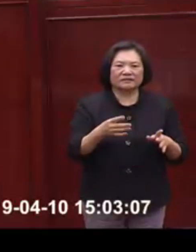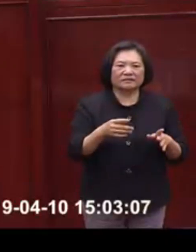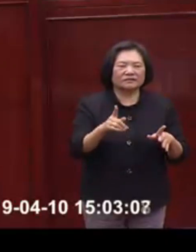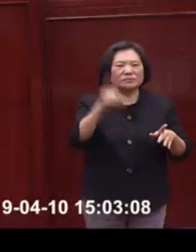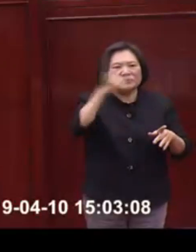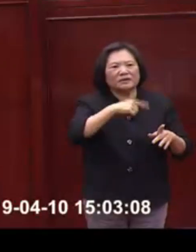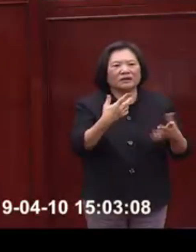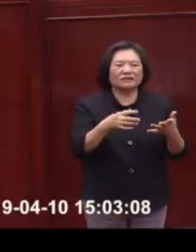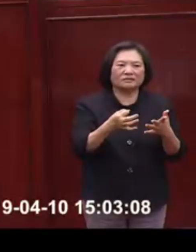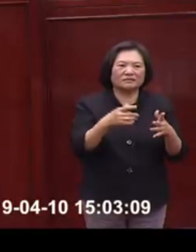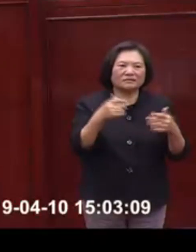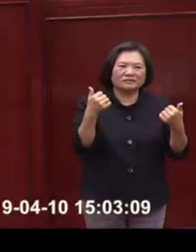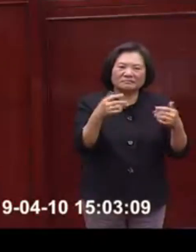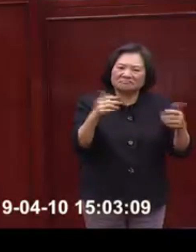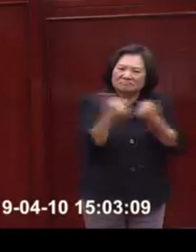样呢？